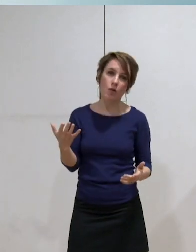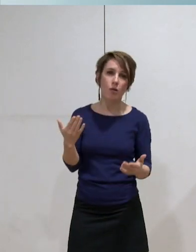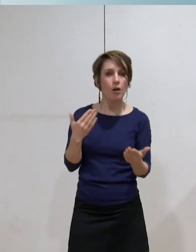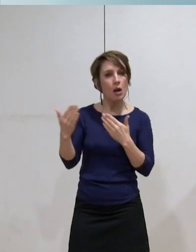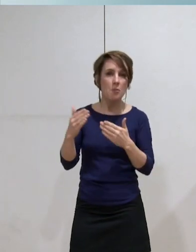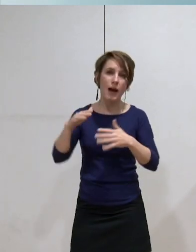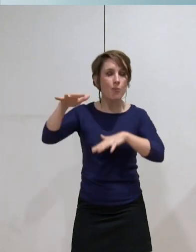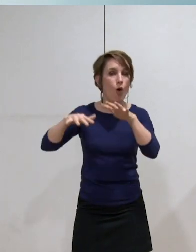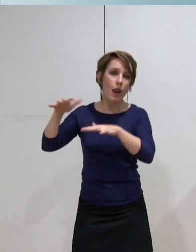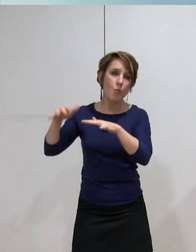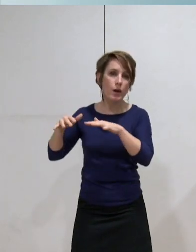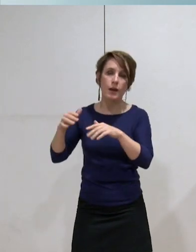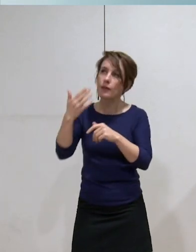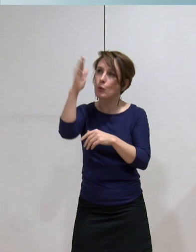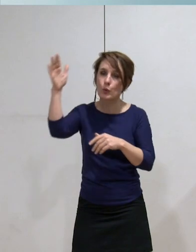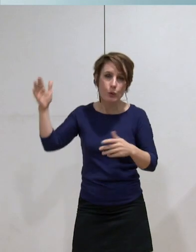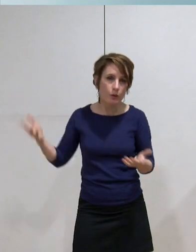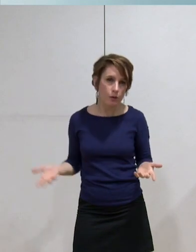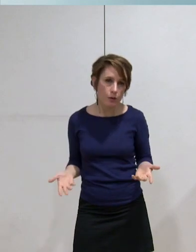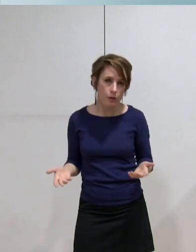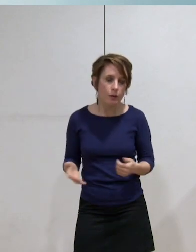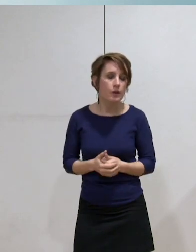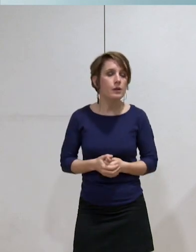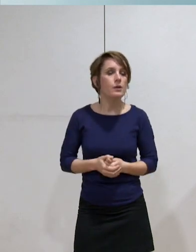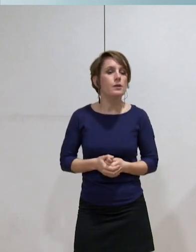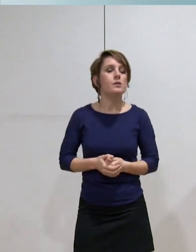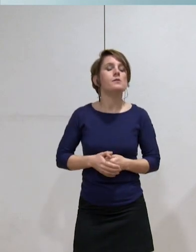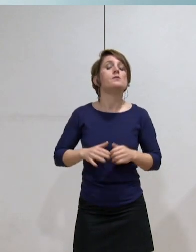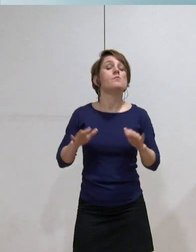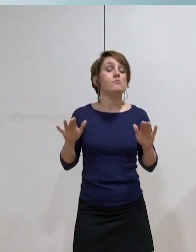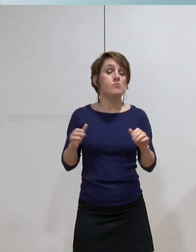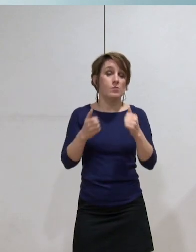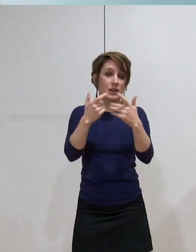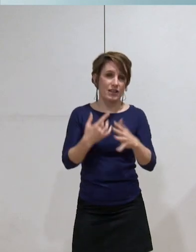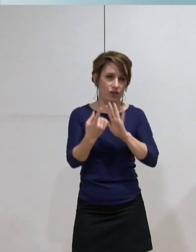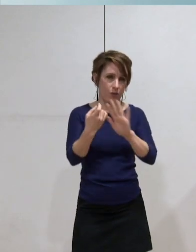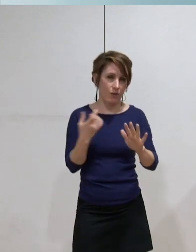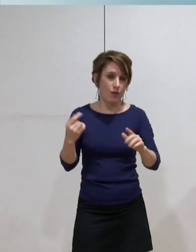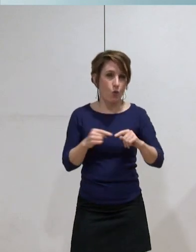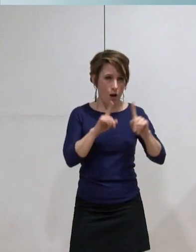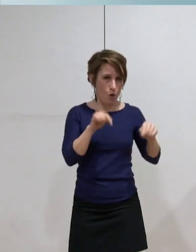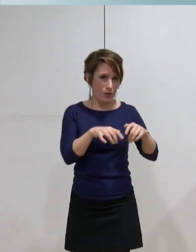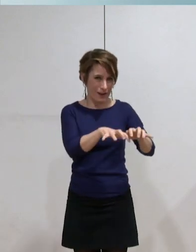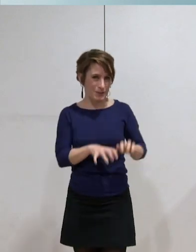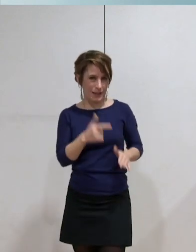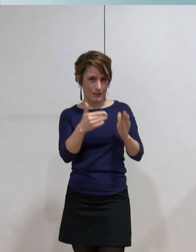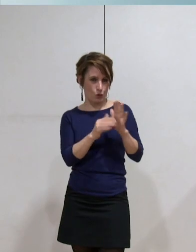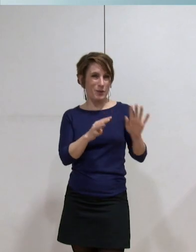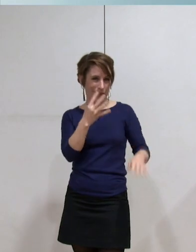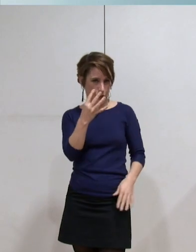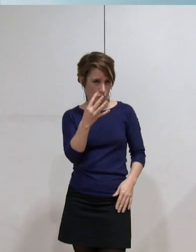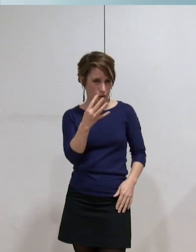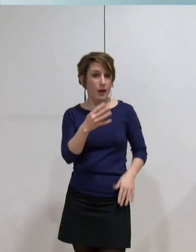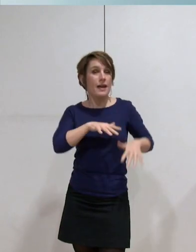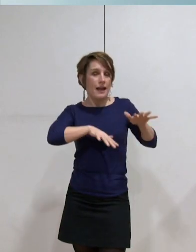moyenne de la strate euh ces chiffres sont tirés du compte administratif 2014 et la moyenne de